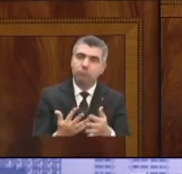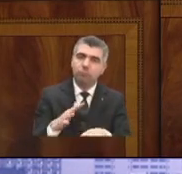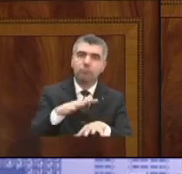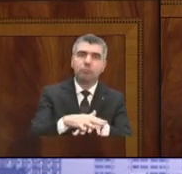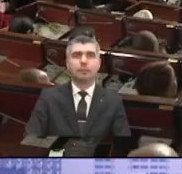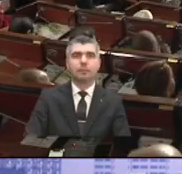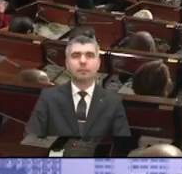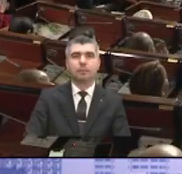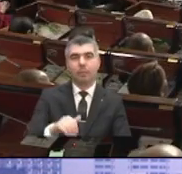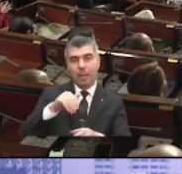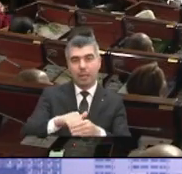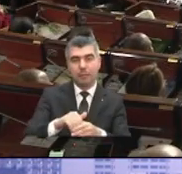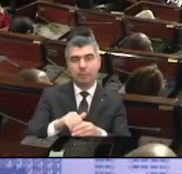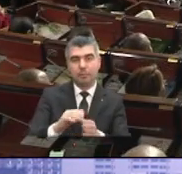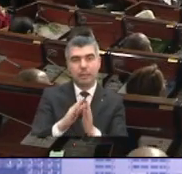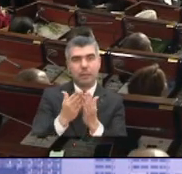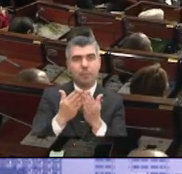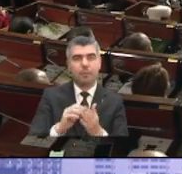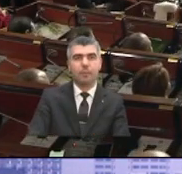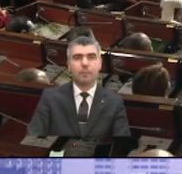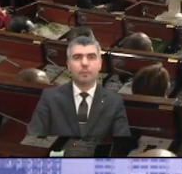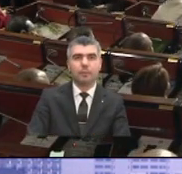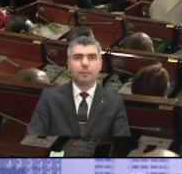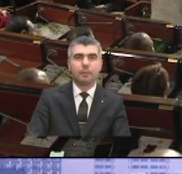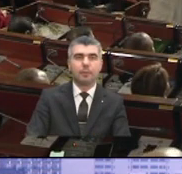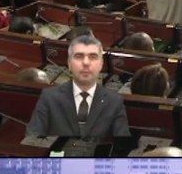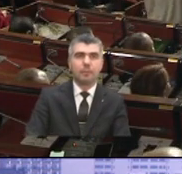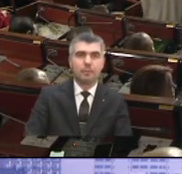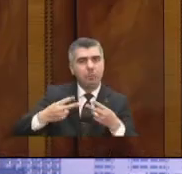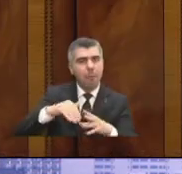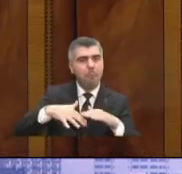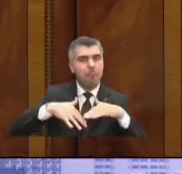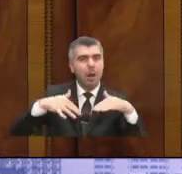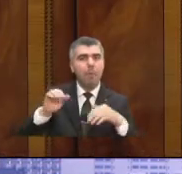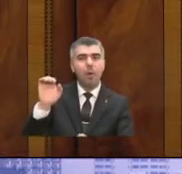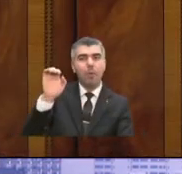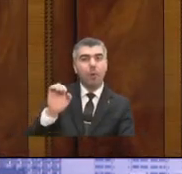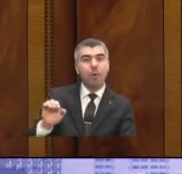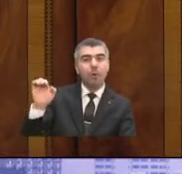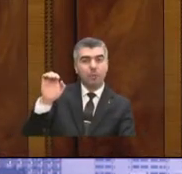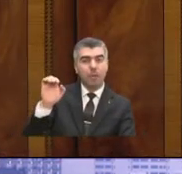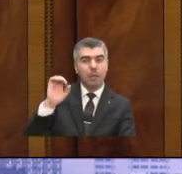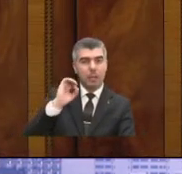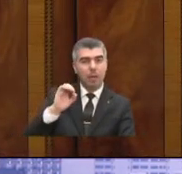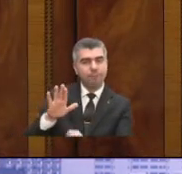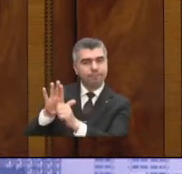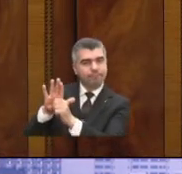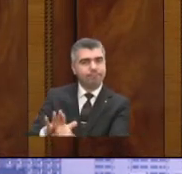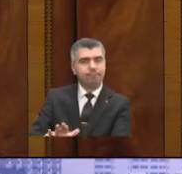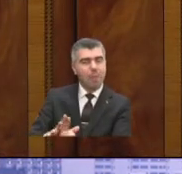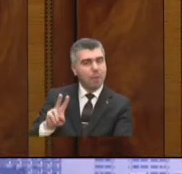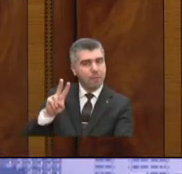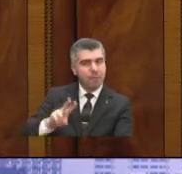من البرلمان هذه اصبحت ظاهره ملازمه للبرلمان المغربي ولكي نكون منصفين لا يتميز فيها